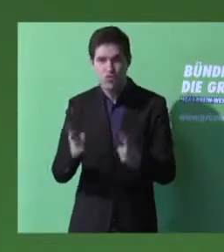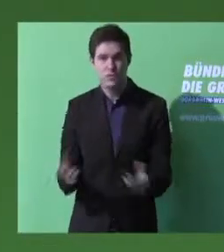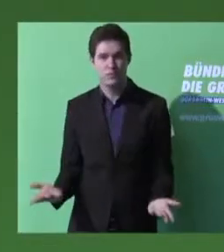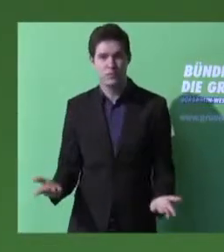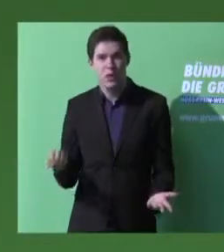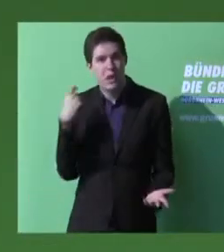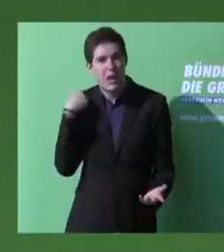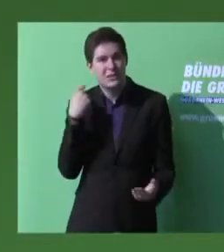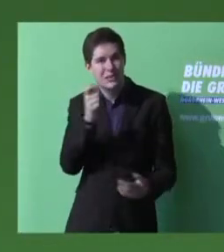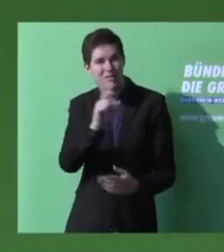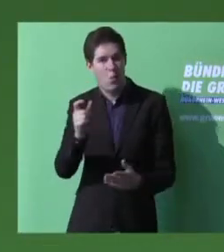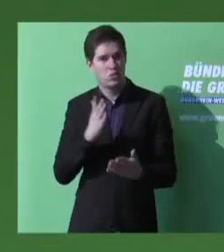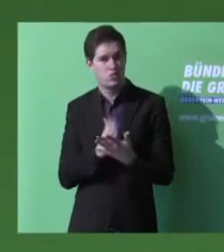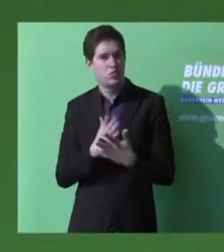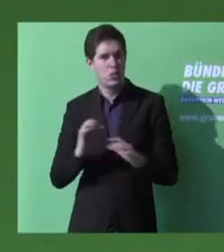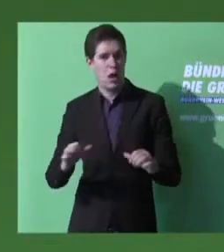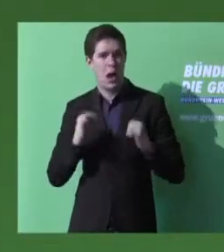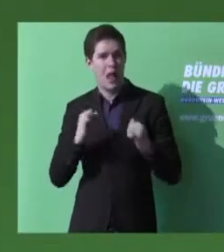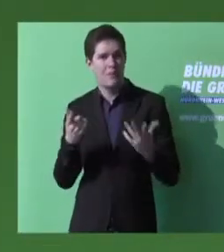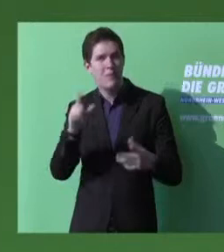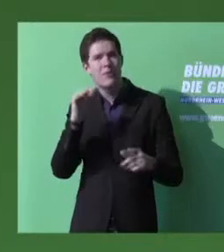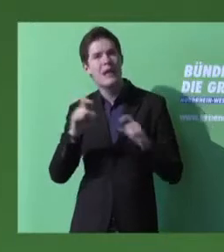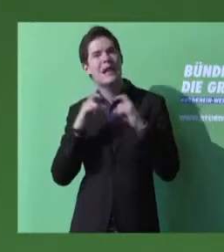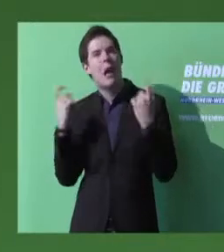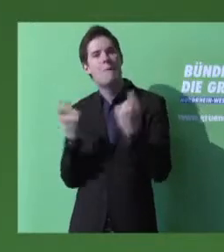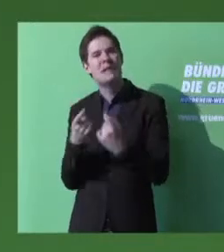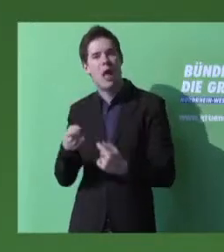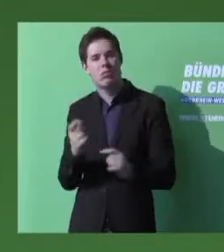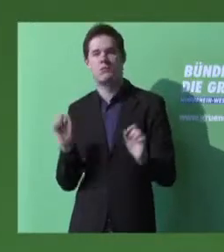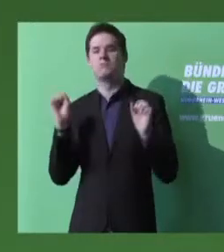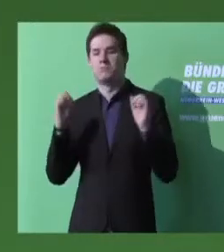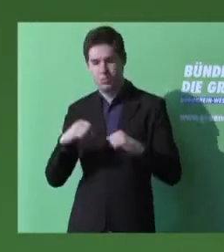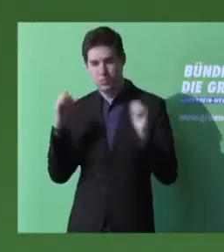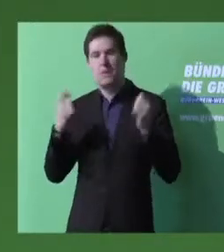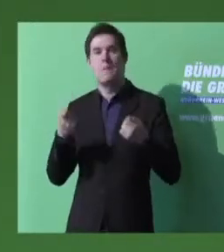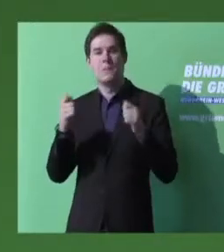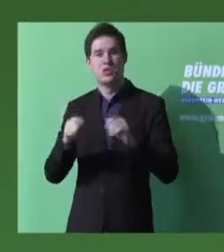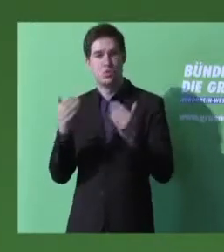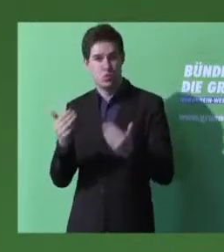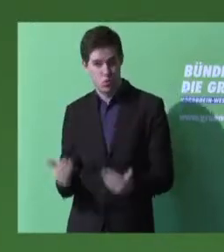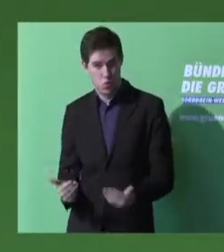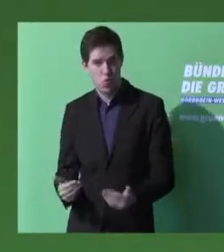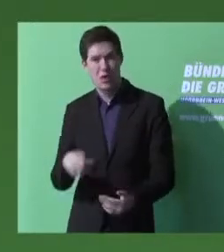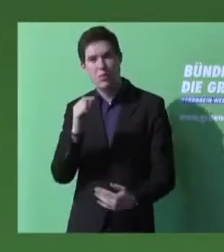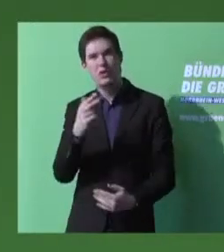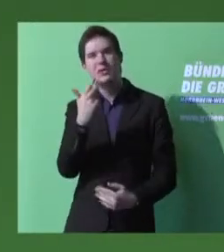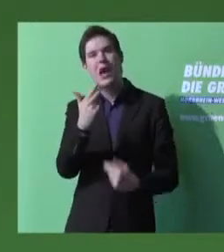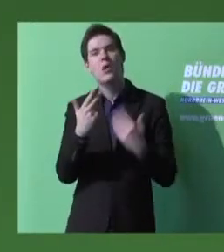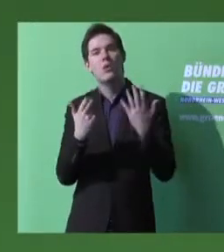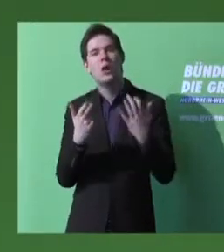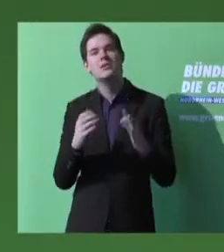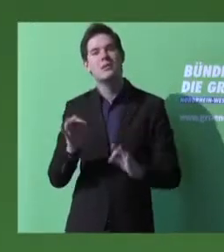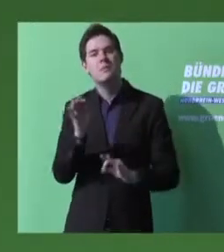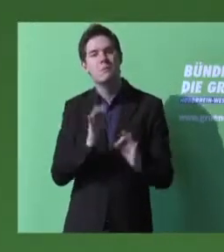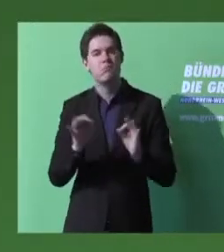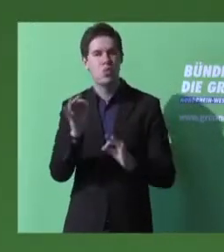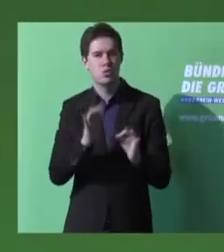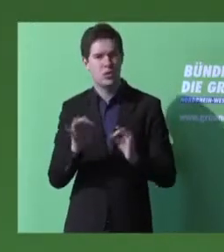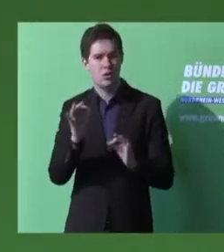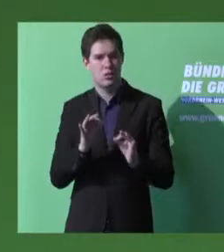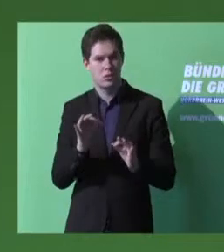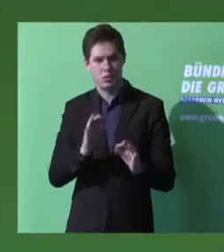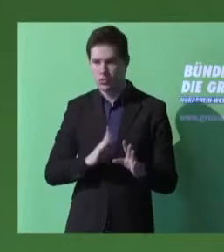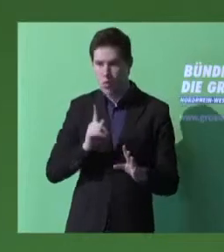gab einen Kabinettsbeschluss. Und nach diesem Kabinettsbeschluss werden 83% der Fläche